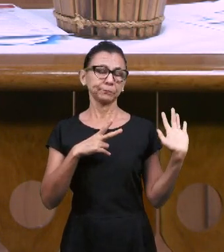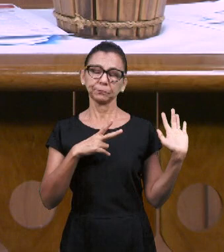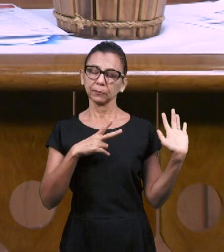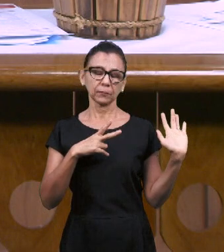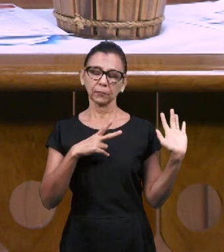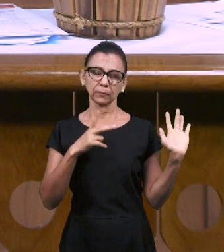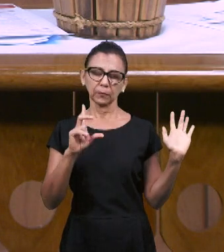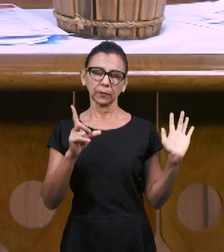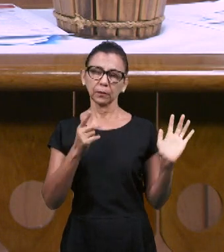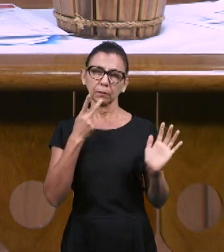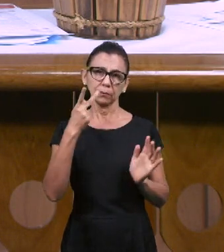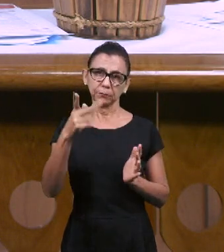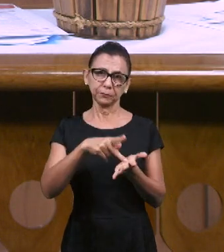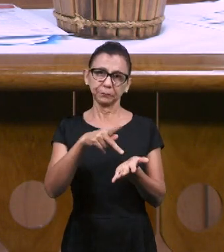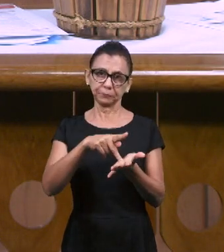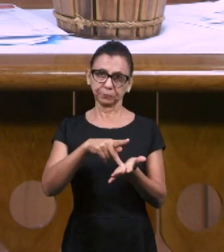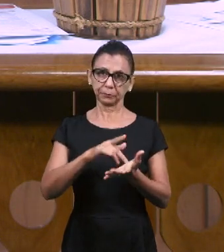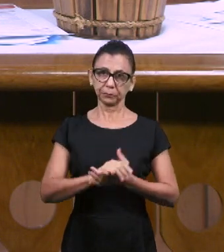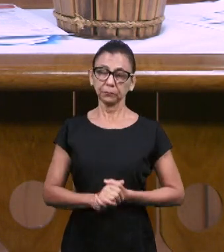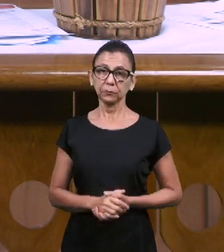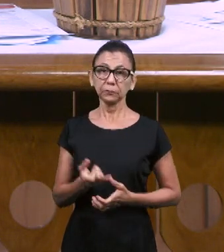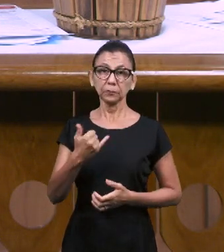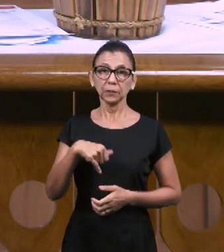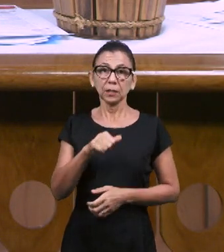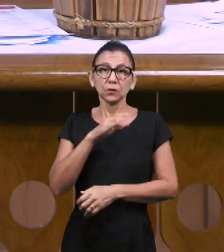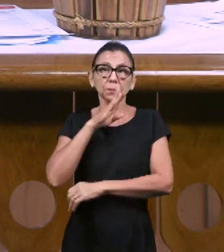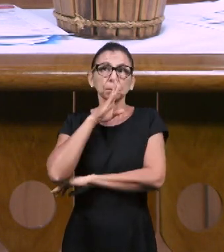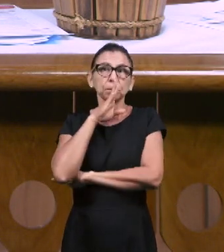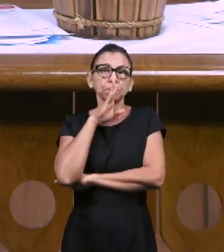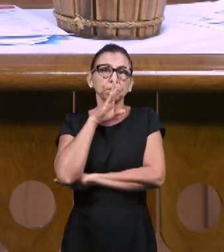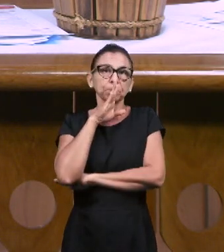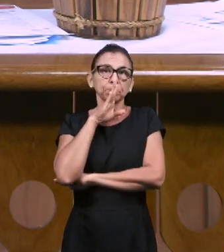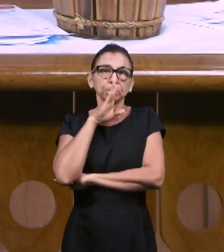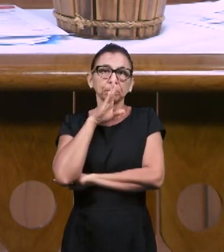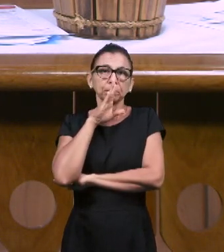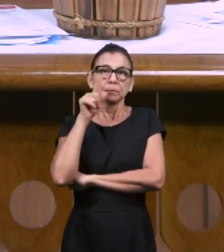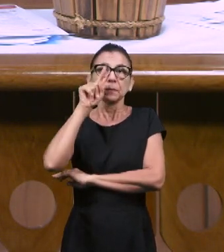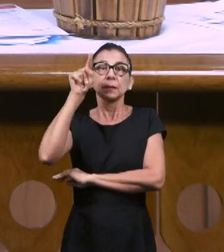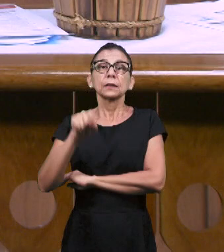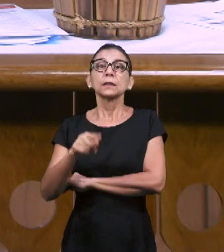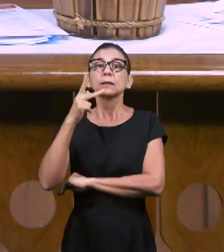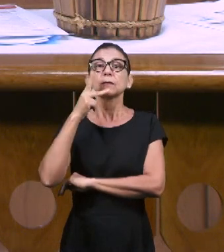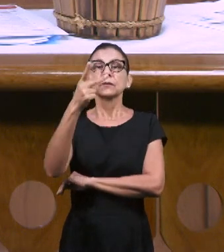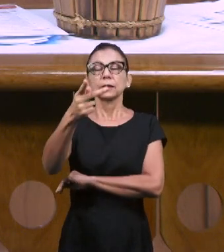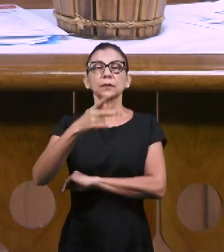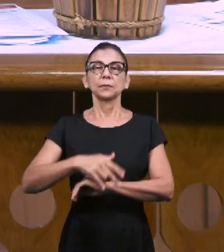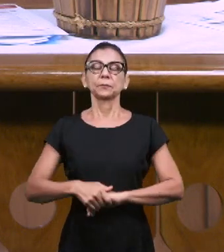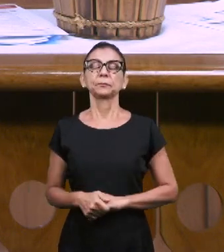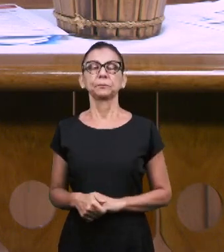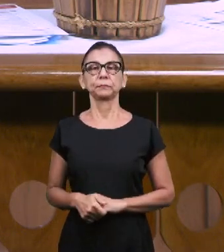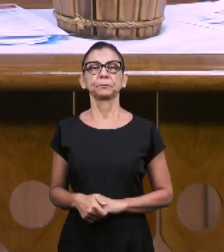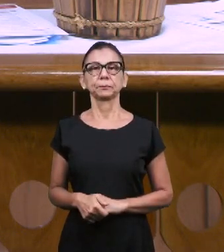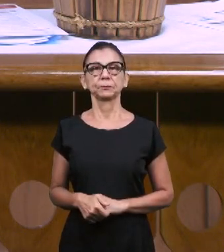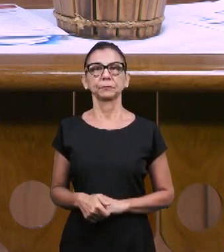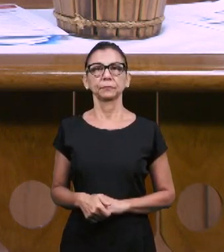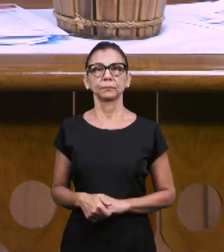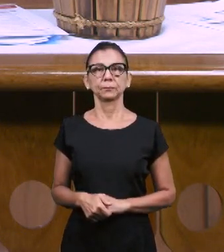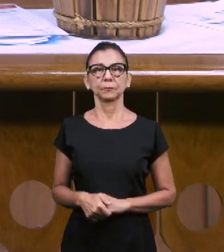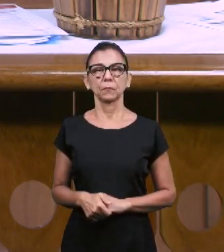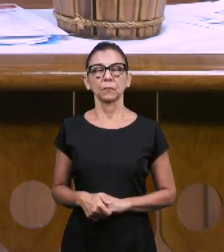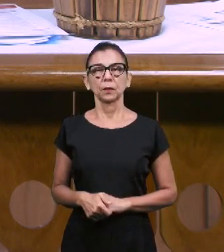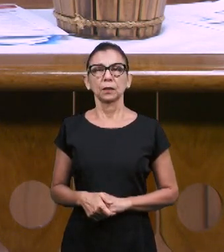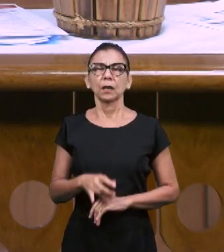de dire ce que nous devons dire. Si nous ne disons pas ça ici, qui va le dire? Qui va le dire? Donc, ne soyez